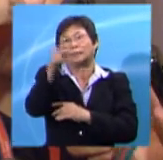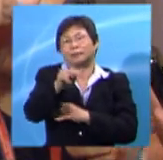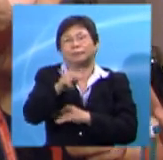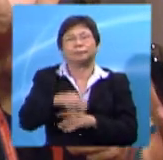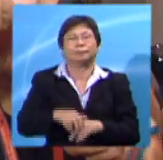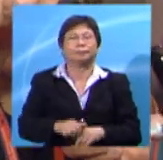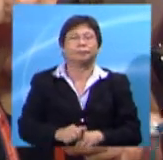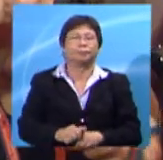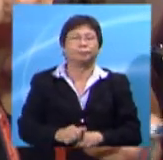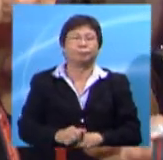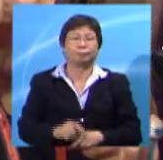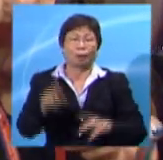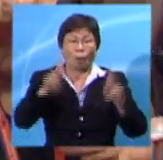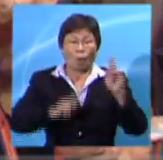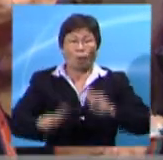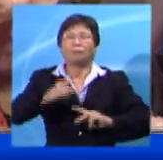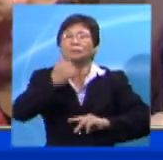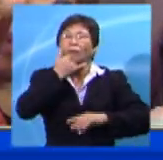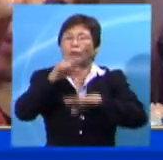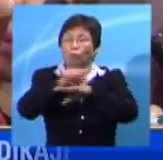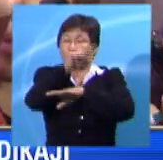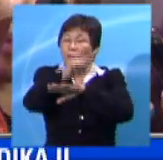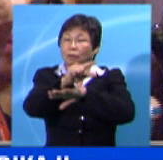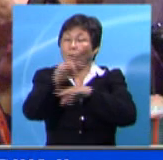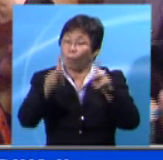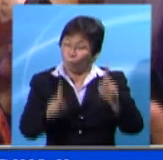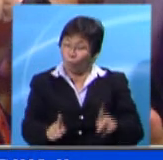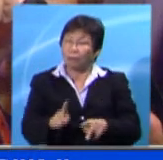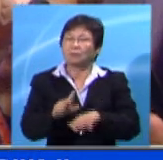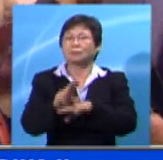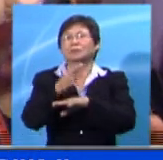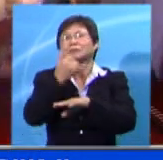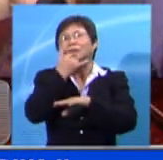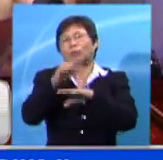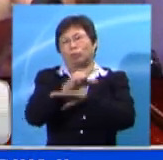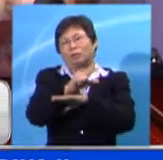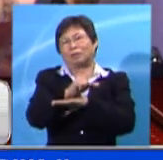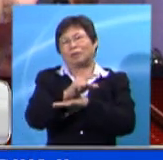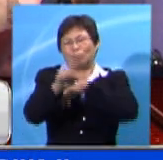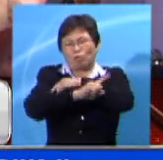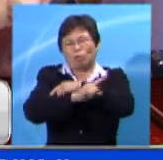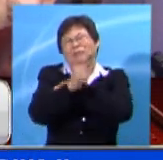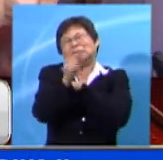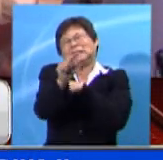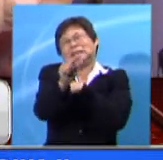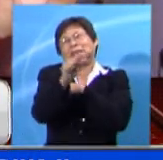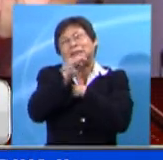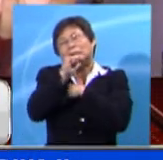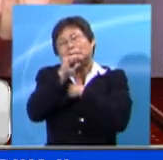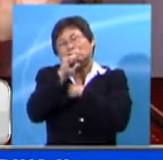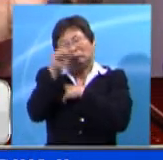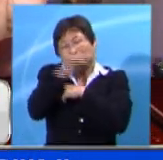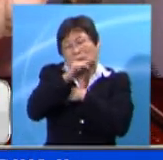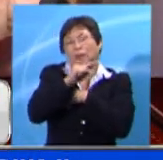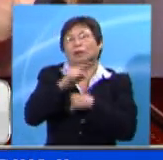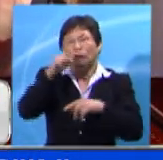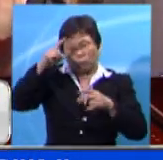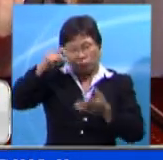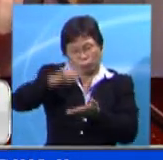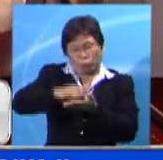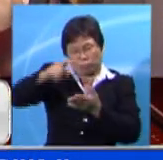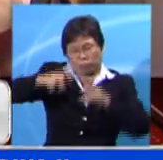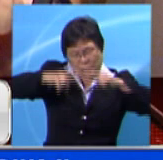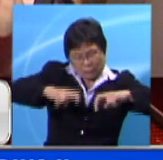hasutan orang boleh menyalahgunakan dia rasakan bahawa hukumannya ringan eh tak cukup berat apa yang ada itu perlu dikaji dari segi